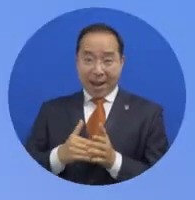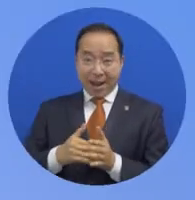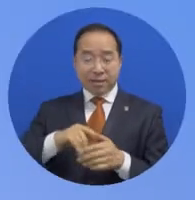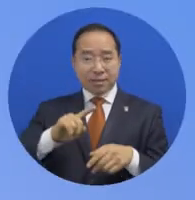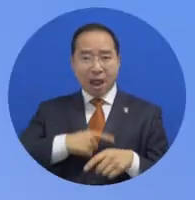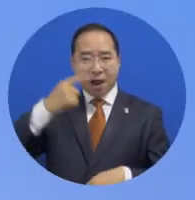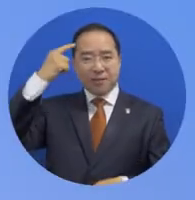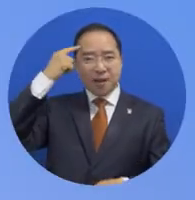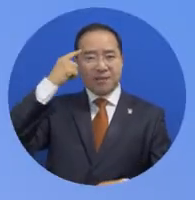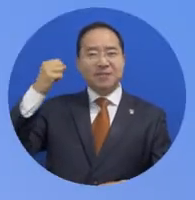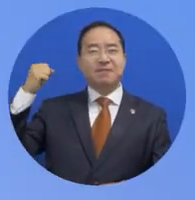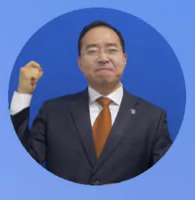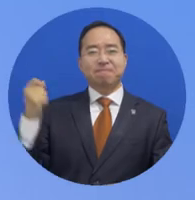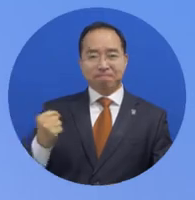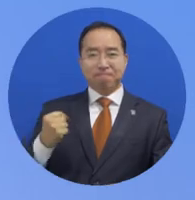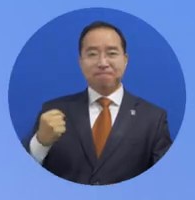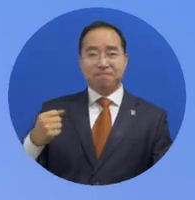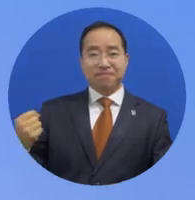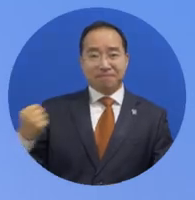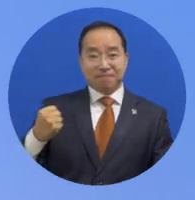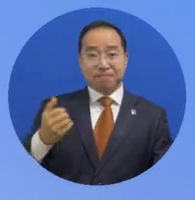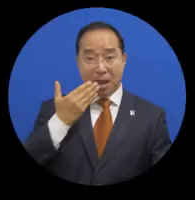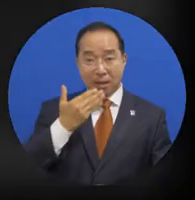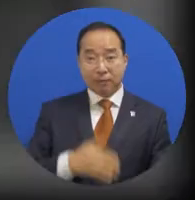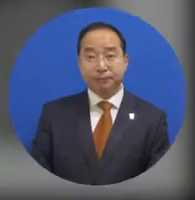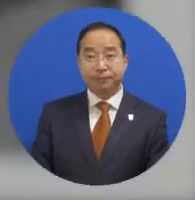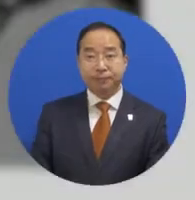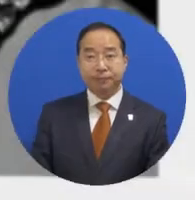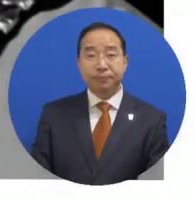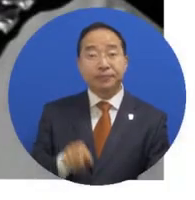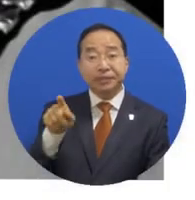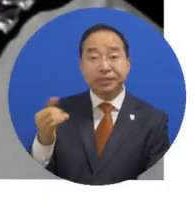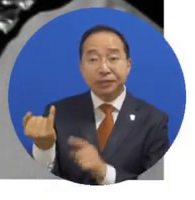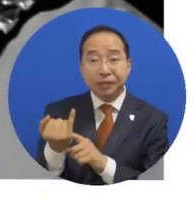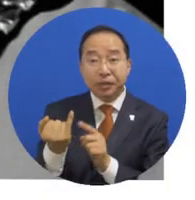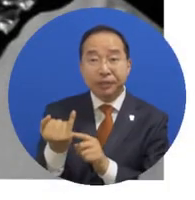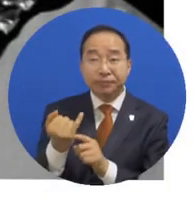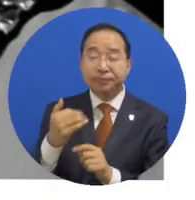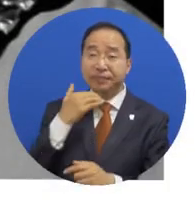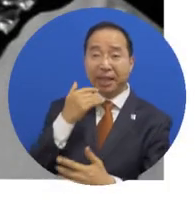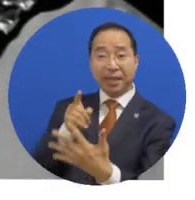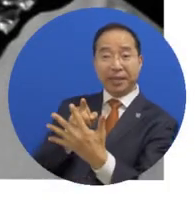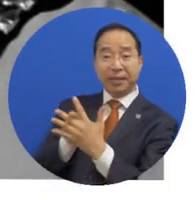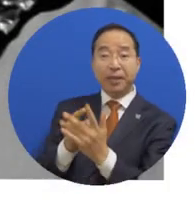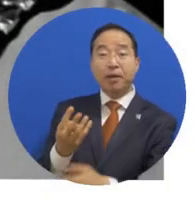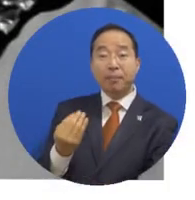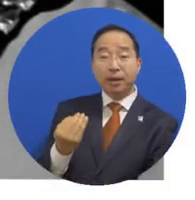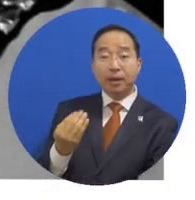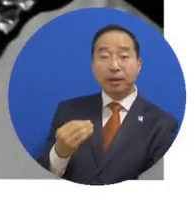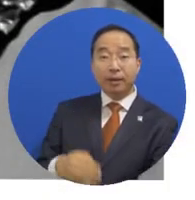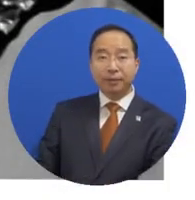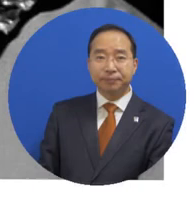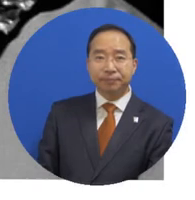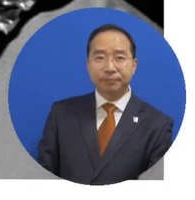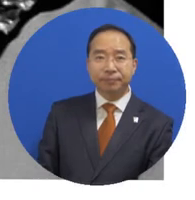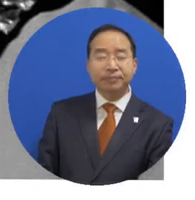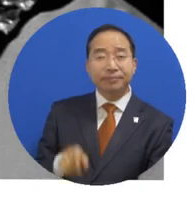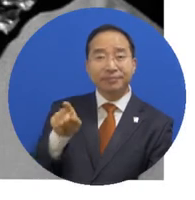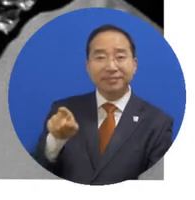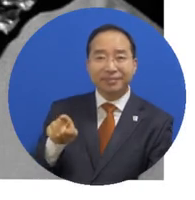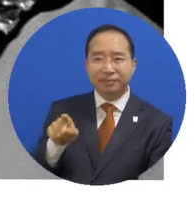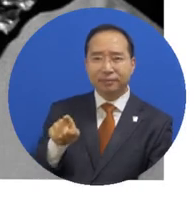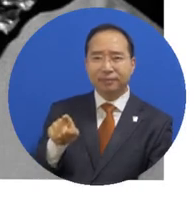따라서 단단해진다라는 얘기를 하고 싶습니다. 여러분 이 여인이 도대체 몇 살로 보이십니까?